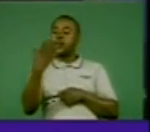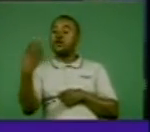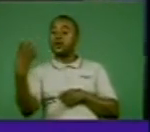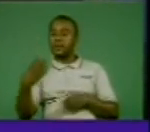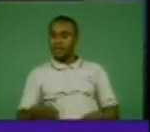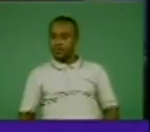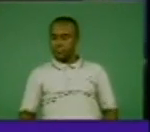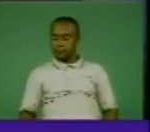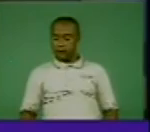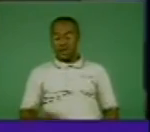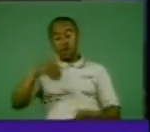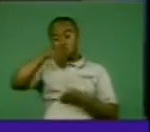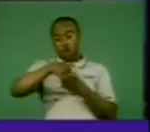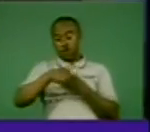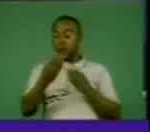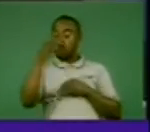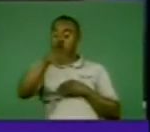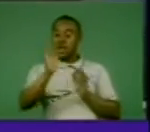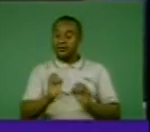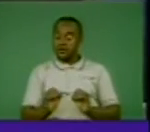kura walikuwa ni 65.